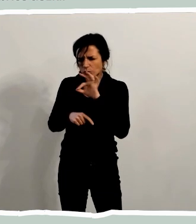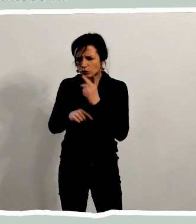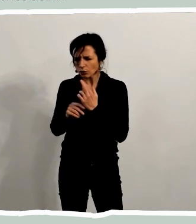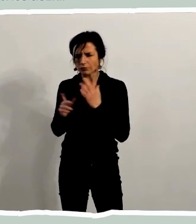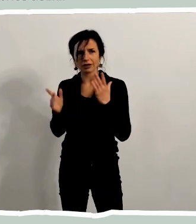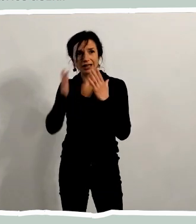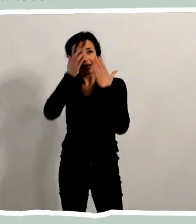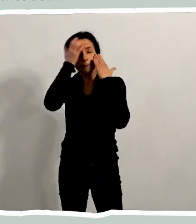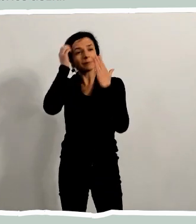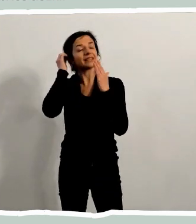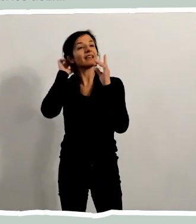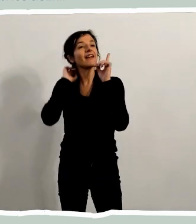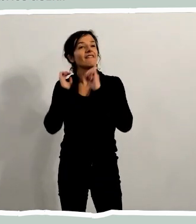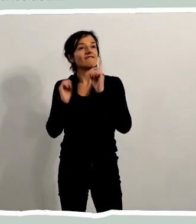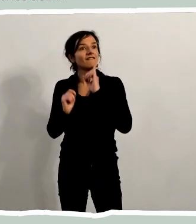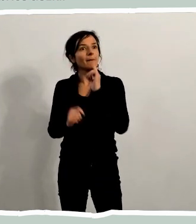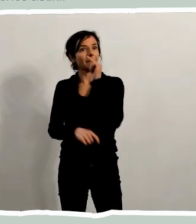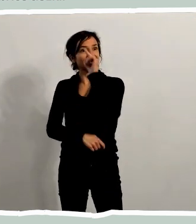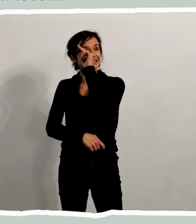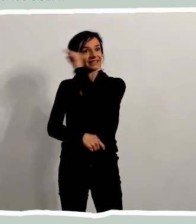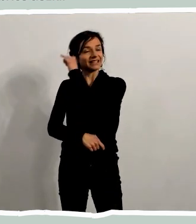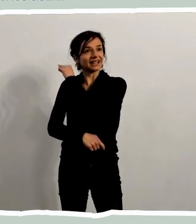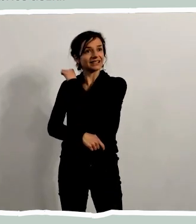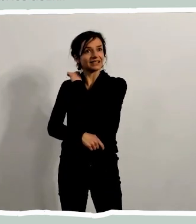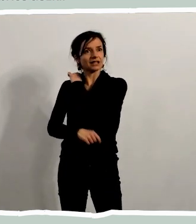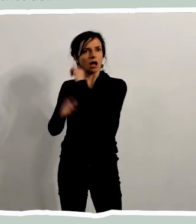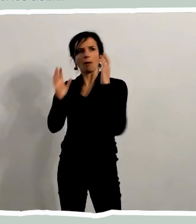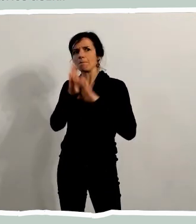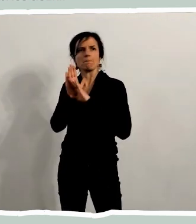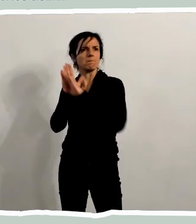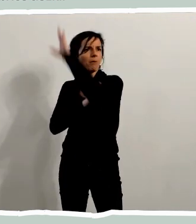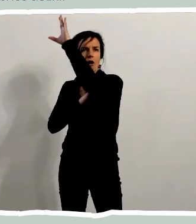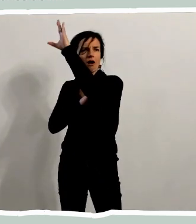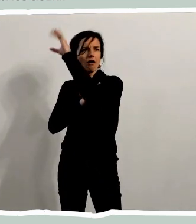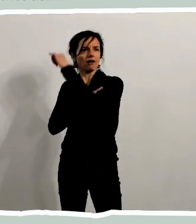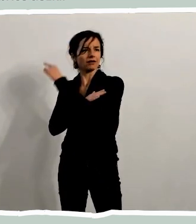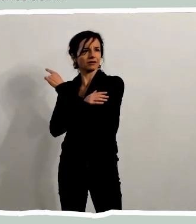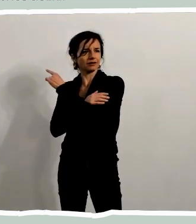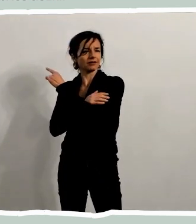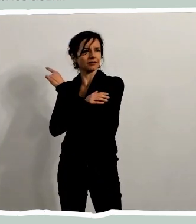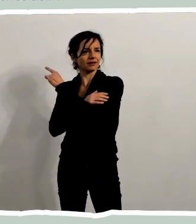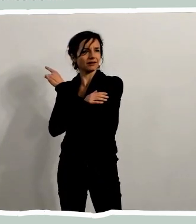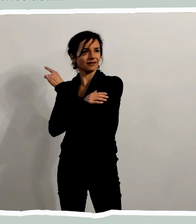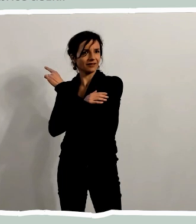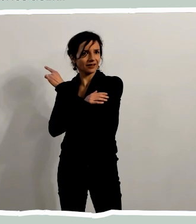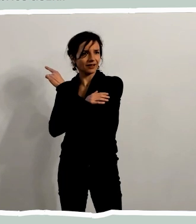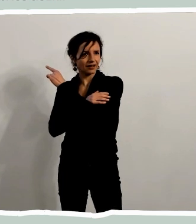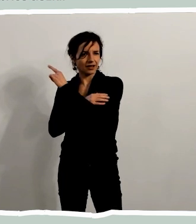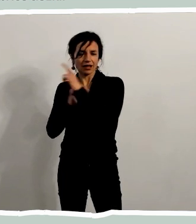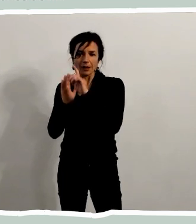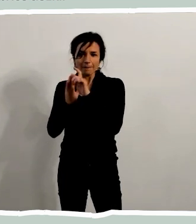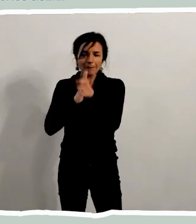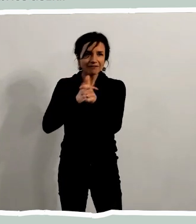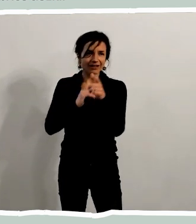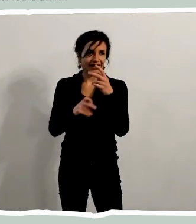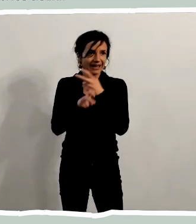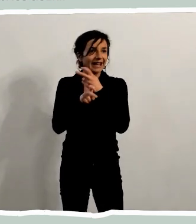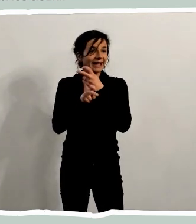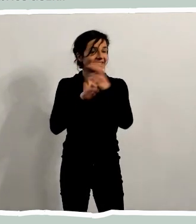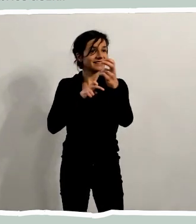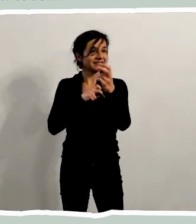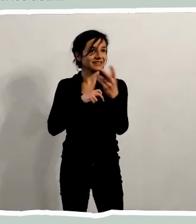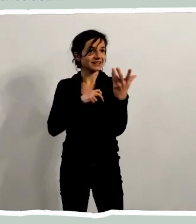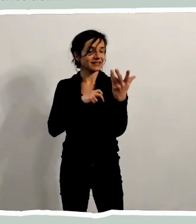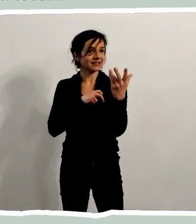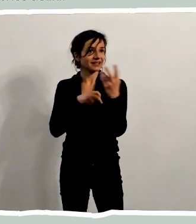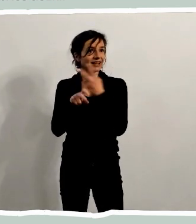qui avaient les valeurs les plus élevées pour ces 4 toxiques, eh bien, le risque d'avoir une chute